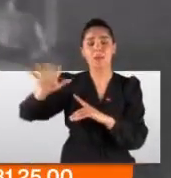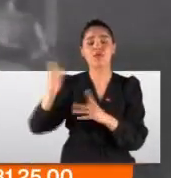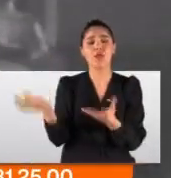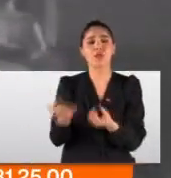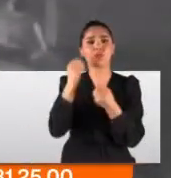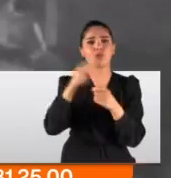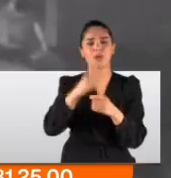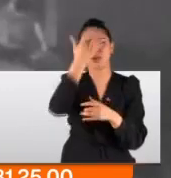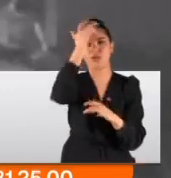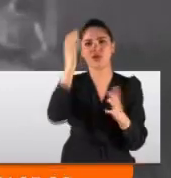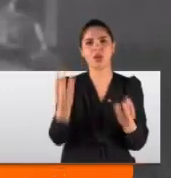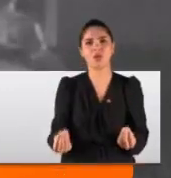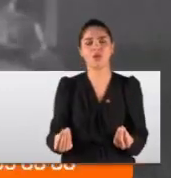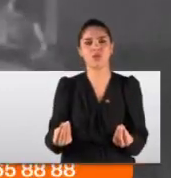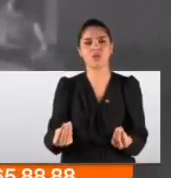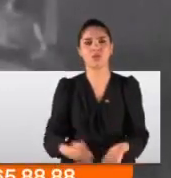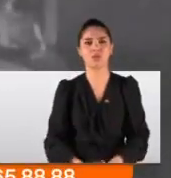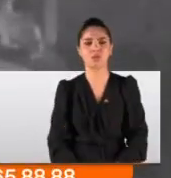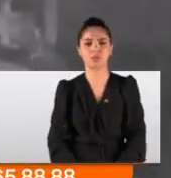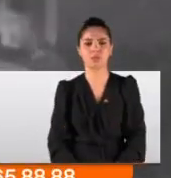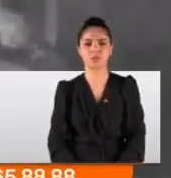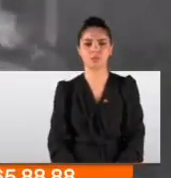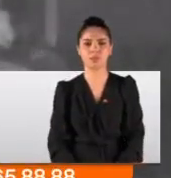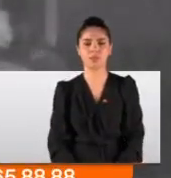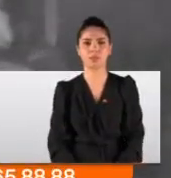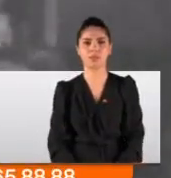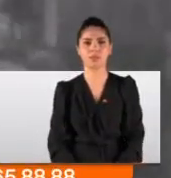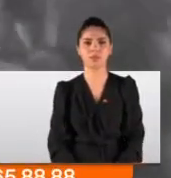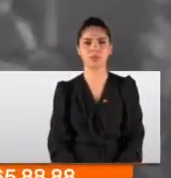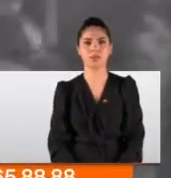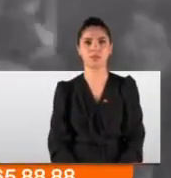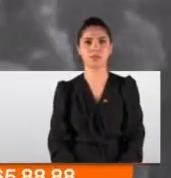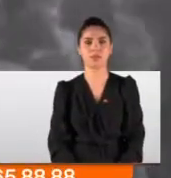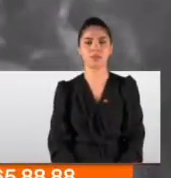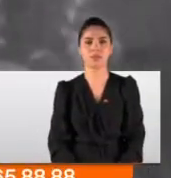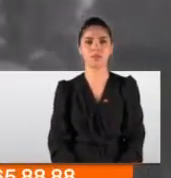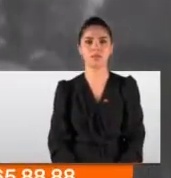düştü.